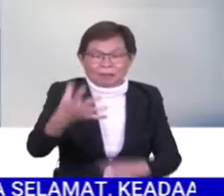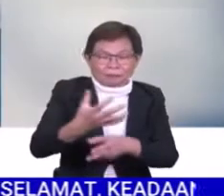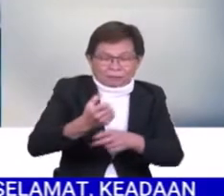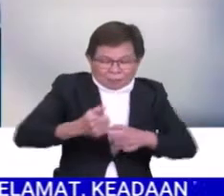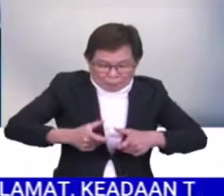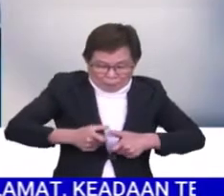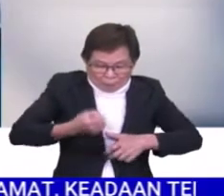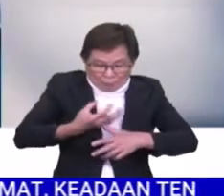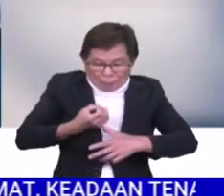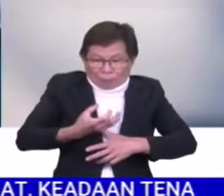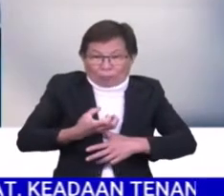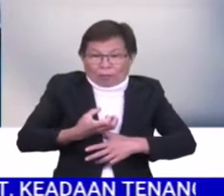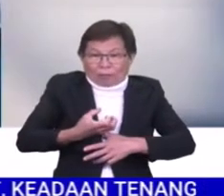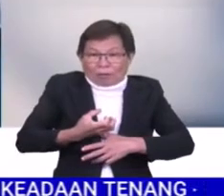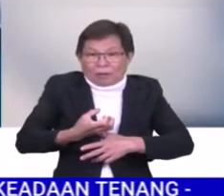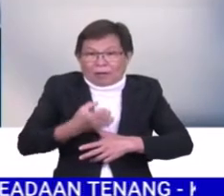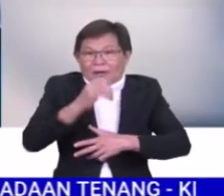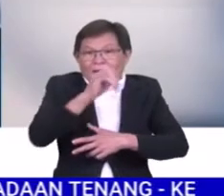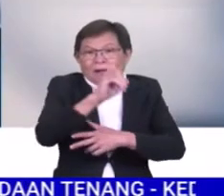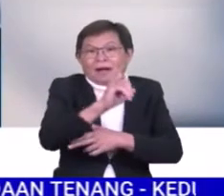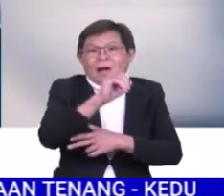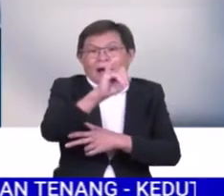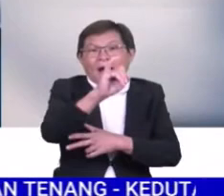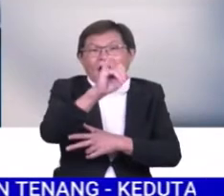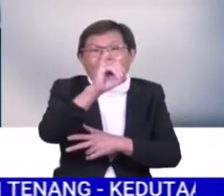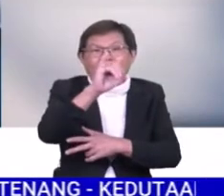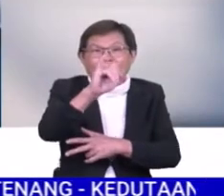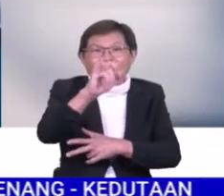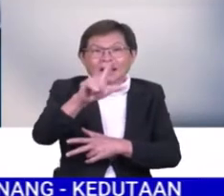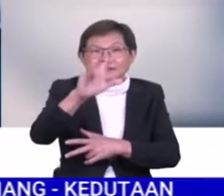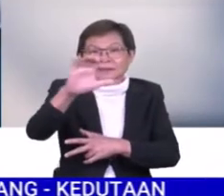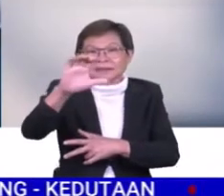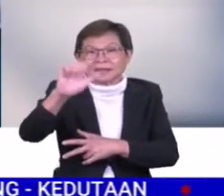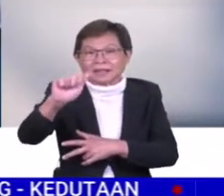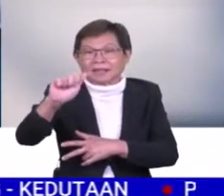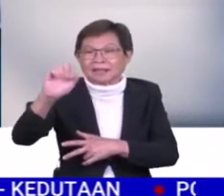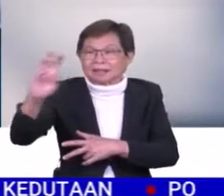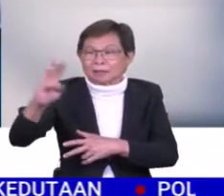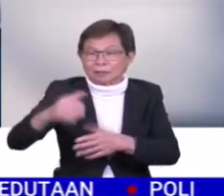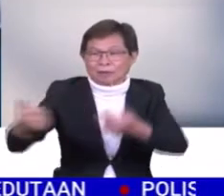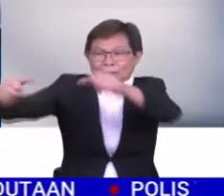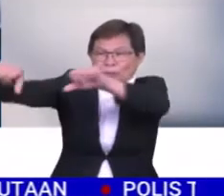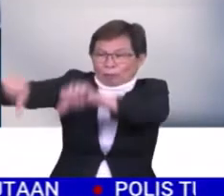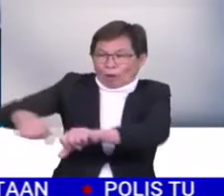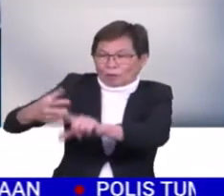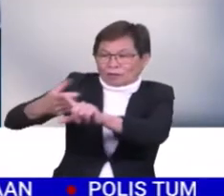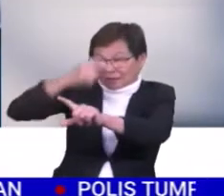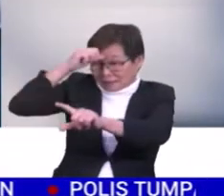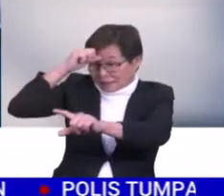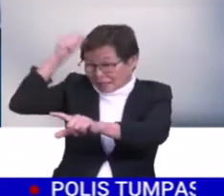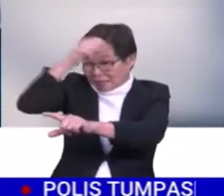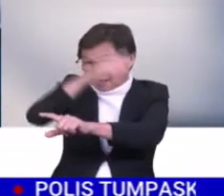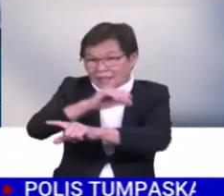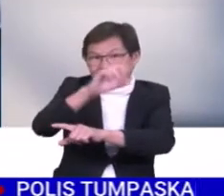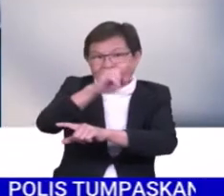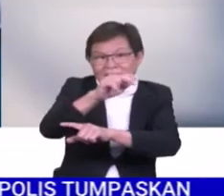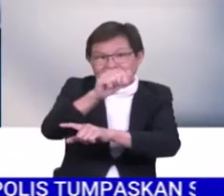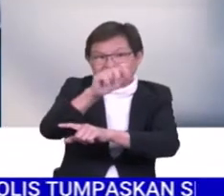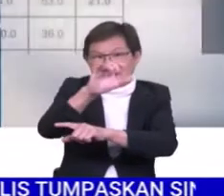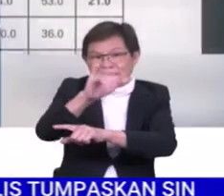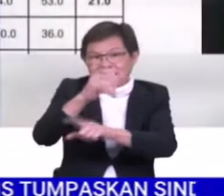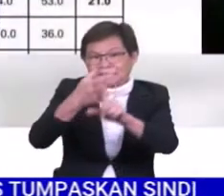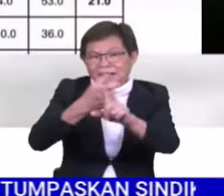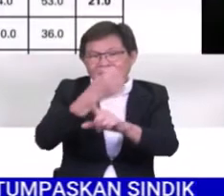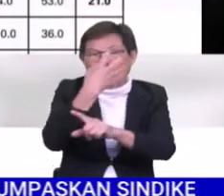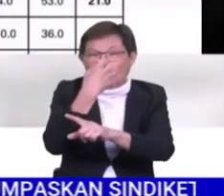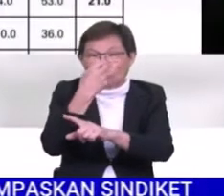kategori laser radio ilce-6000l pas menewaskan Netral comment dari India dan sihail